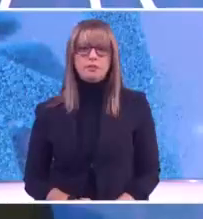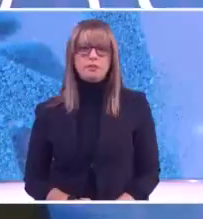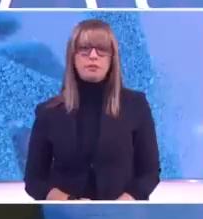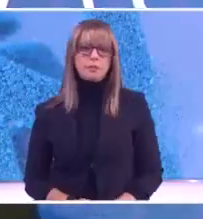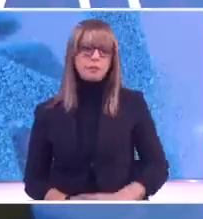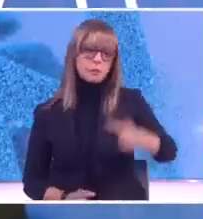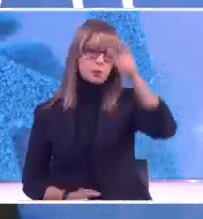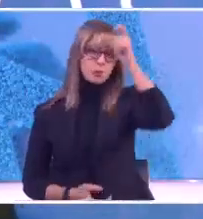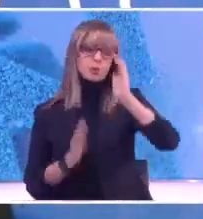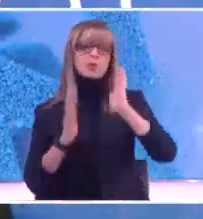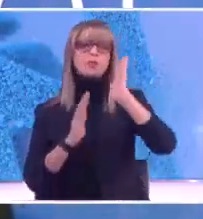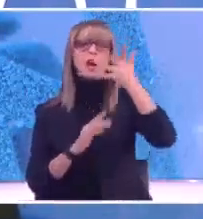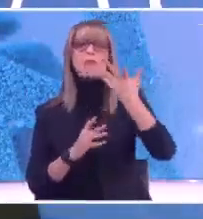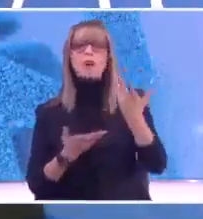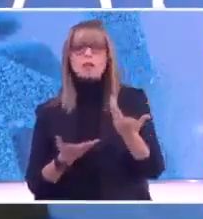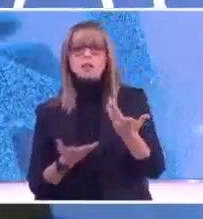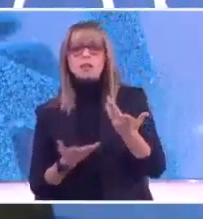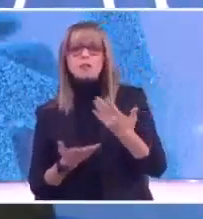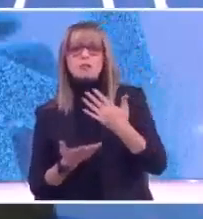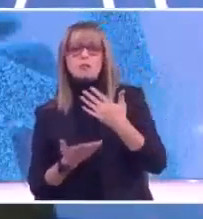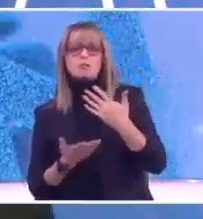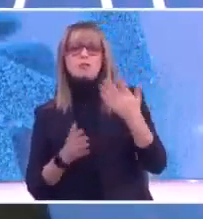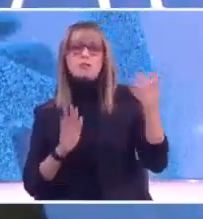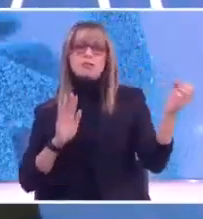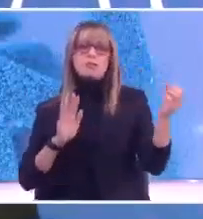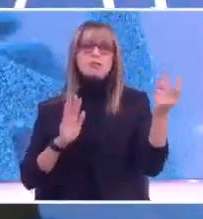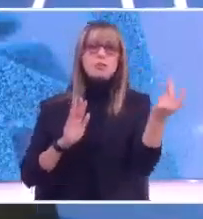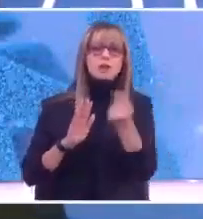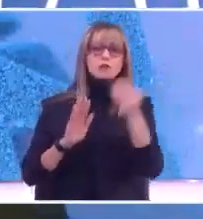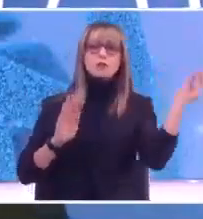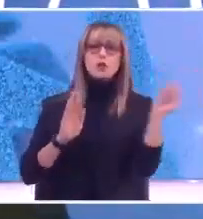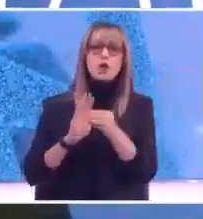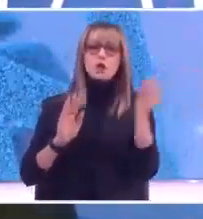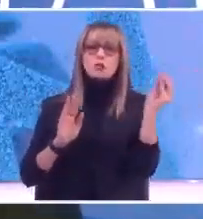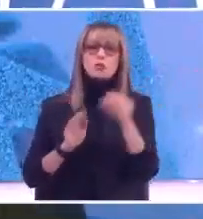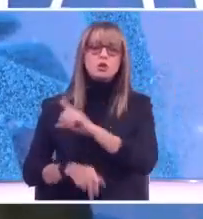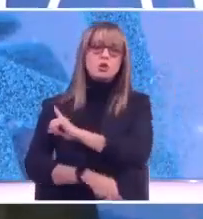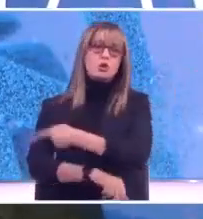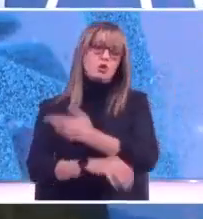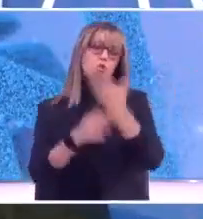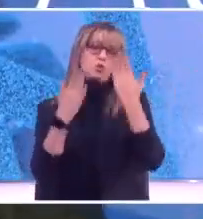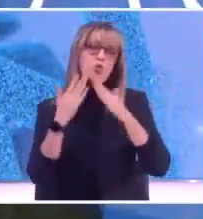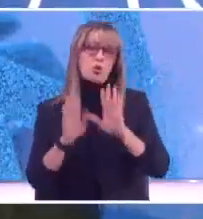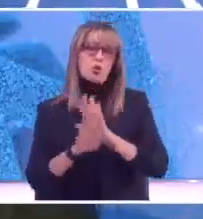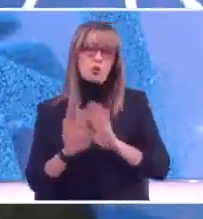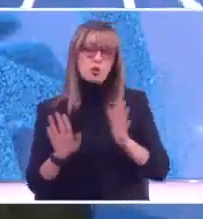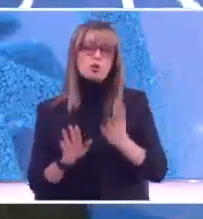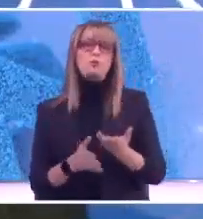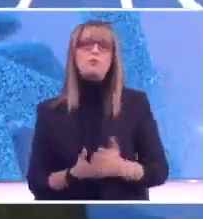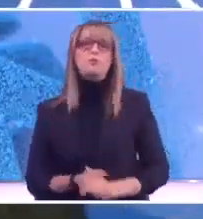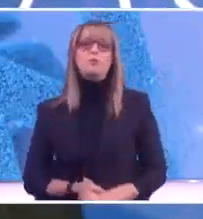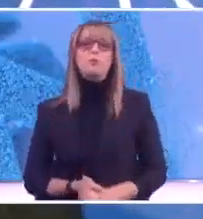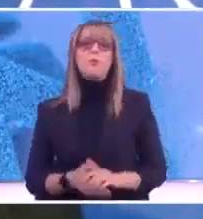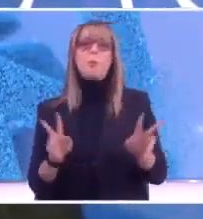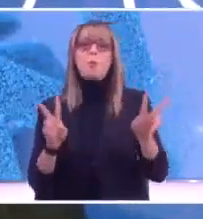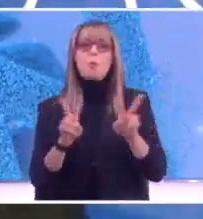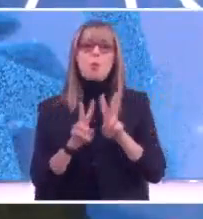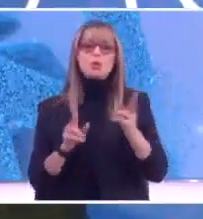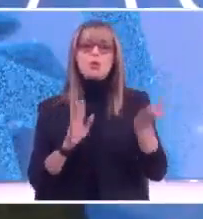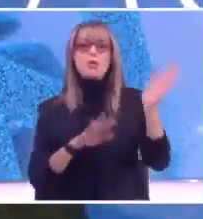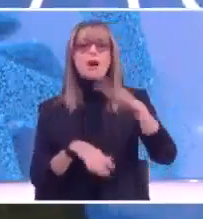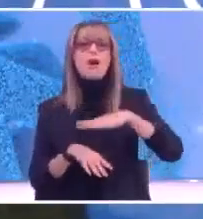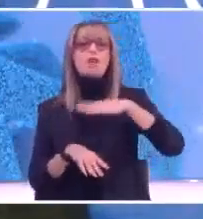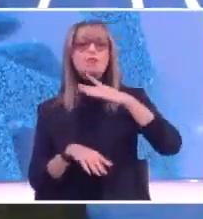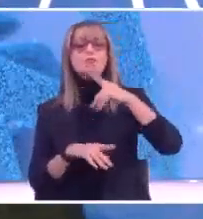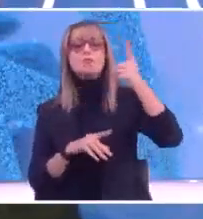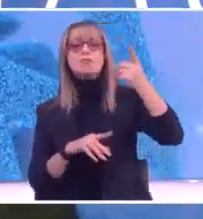Türkiye'nin daha fazla mülteci alma kabiliyeti ve imkanı artık söz konusu değil. Daha fazla mültecinin bize gelmesi ya da başka